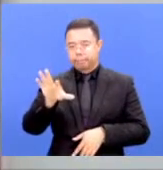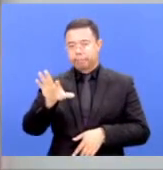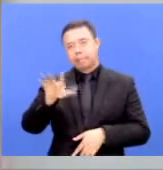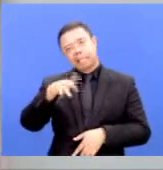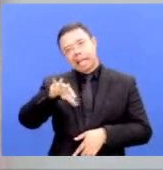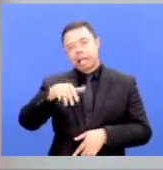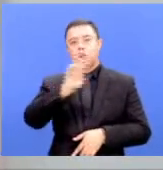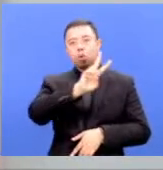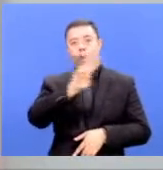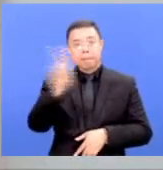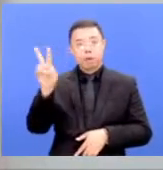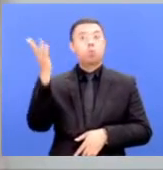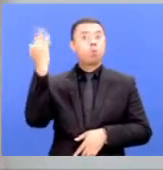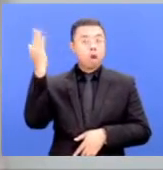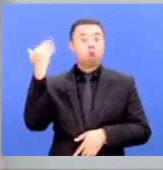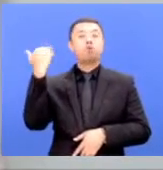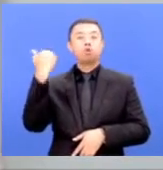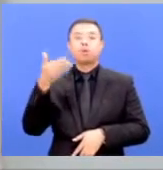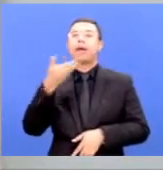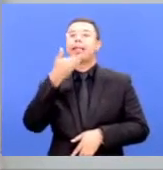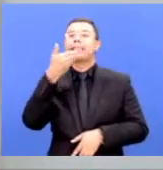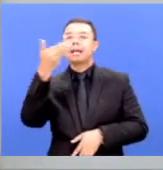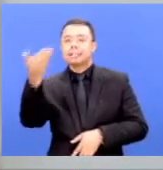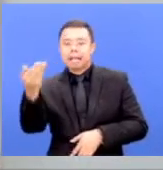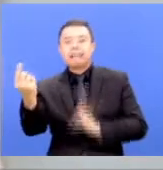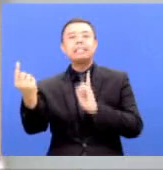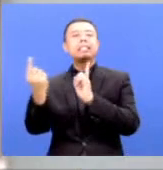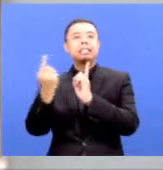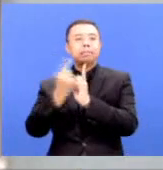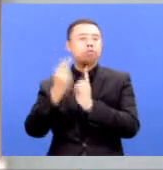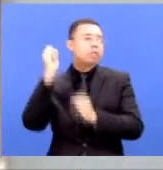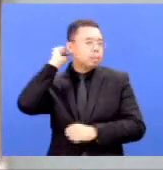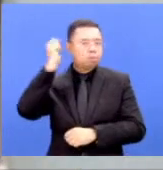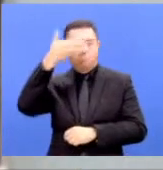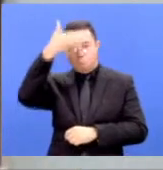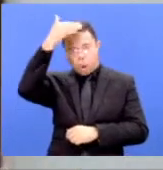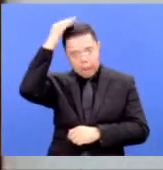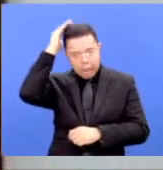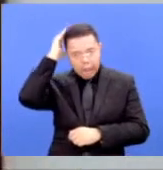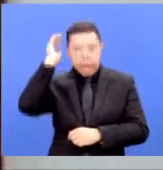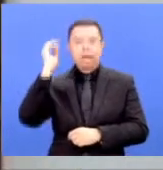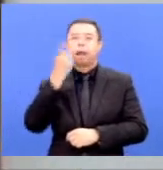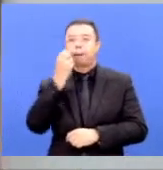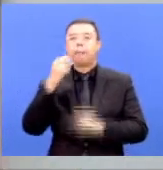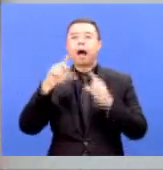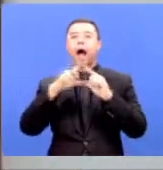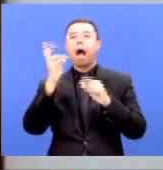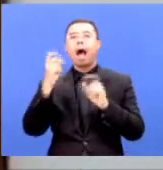kira-kira dua minggu yang lalu saya sudah ketemu Mbak Puan dan Pak